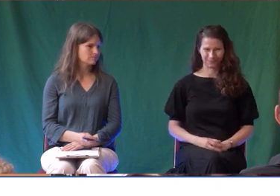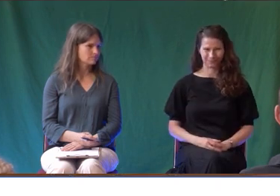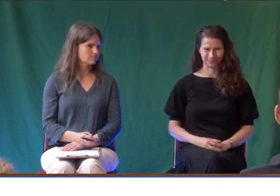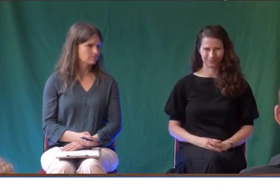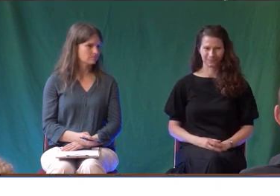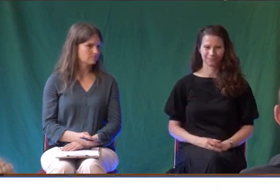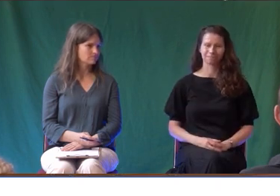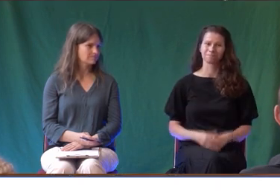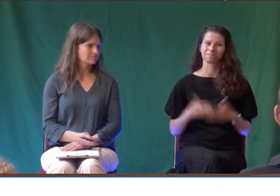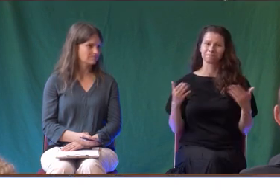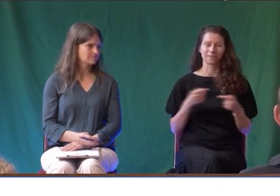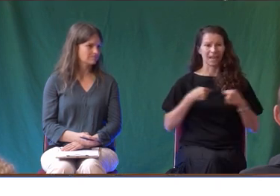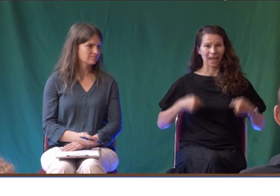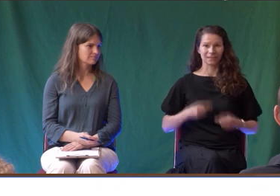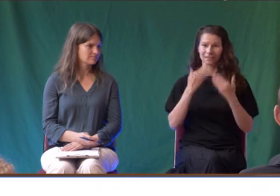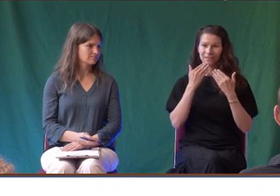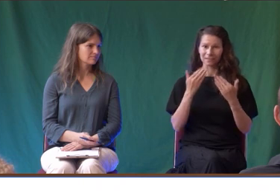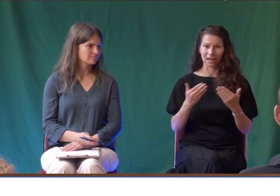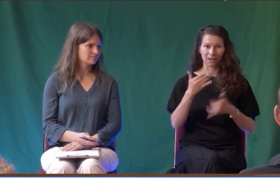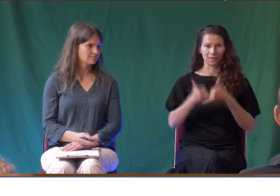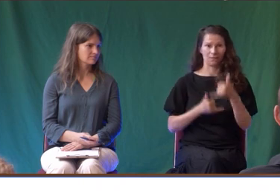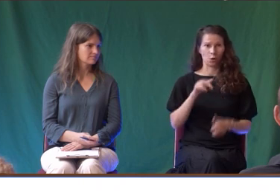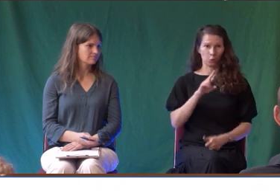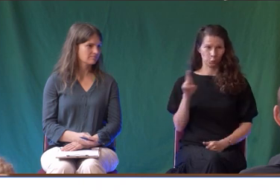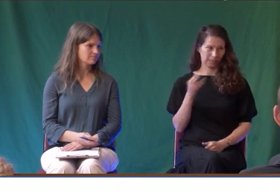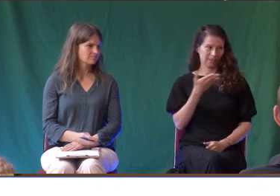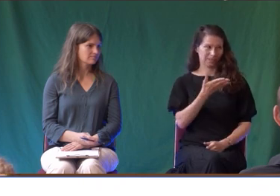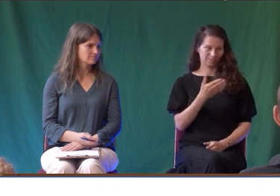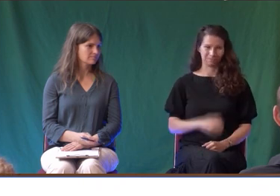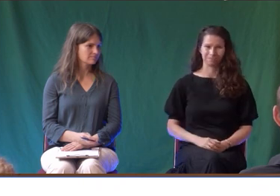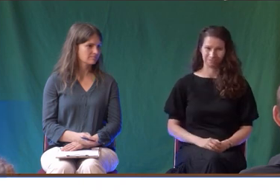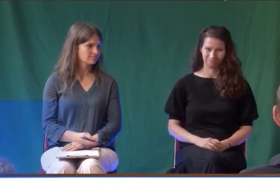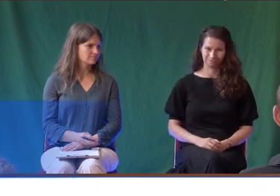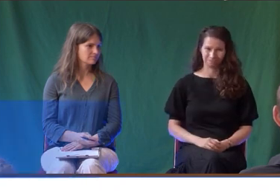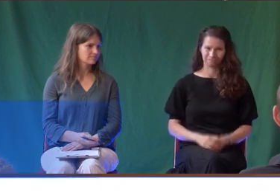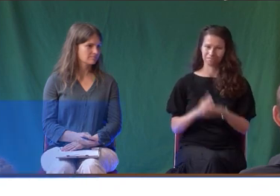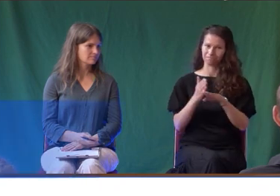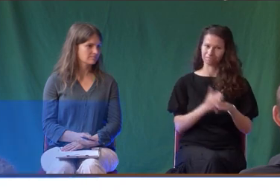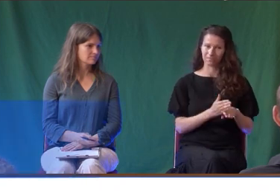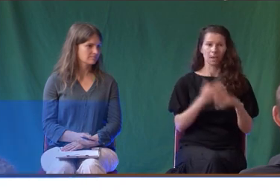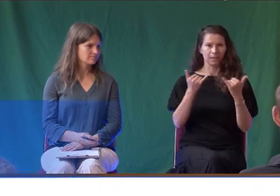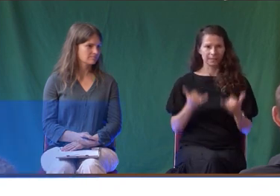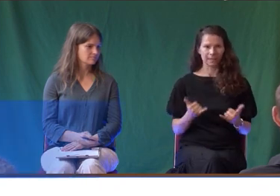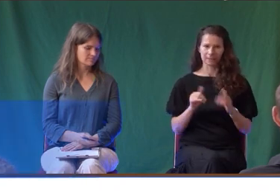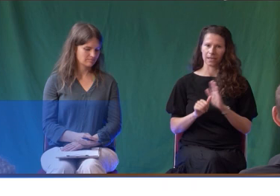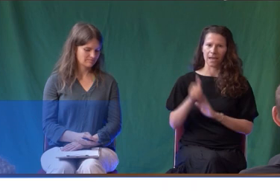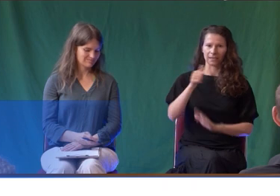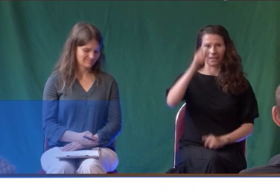und ein ganz herzlichen Dank an sie Frau rüthrich und damit kommen wir zu unserem ersten